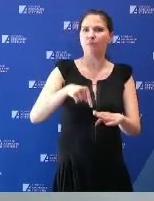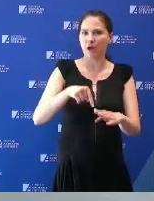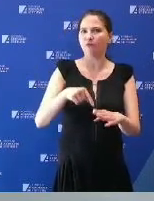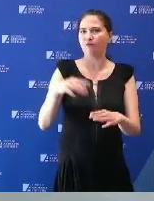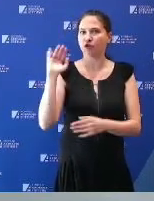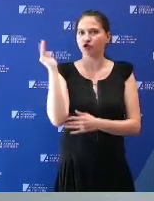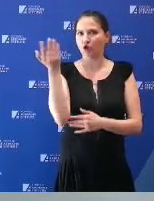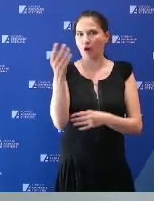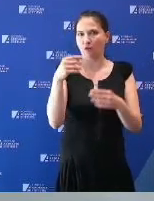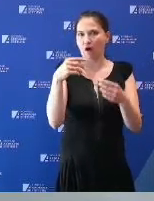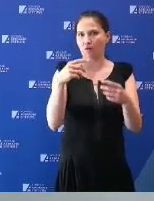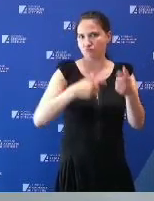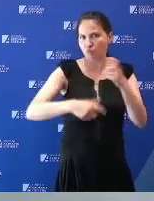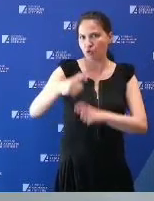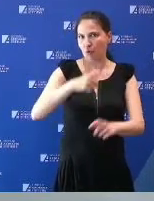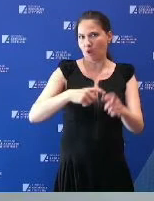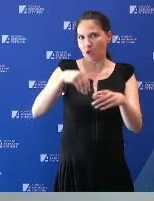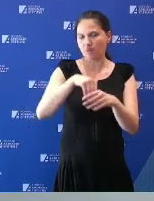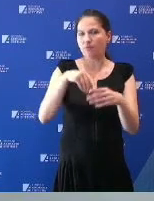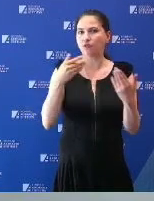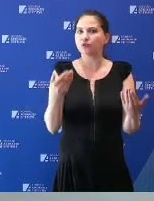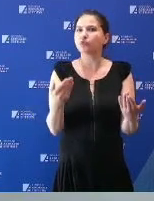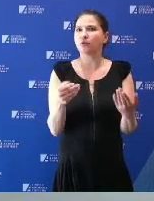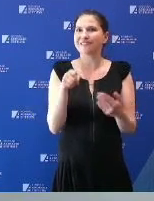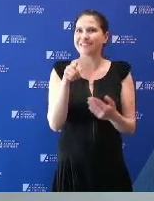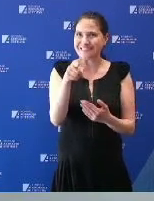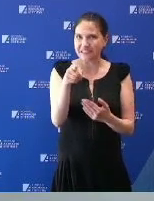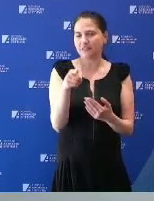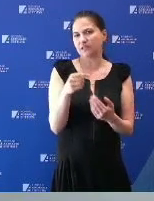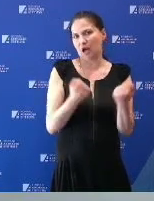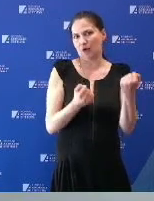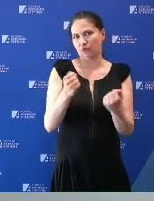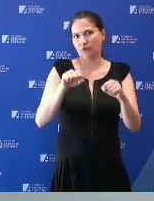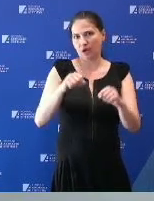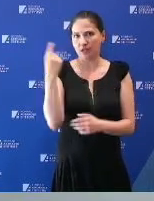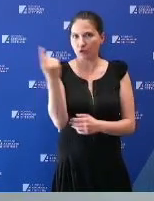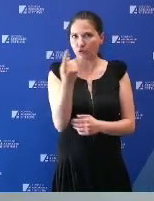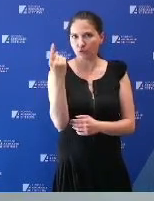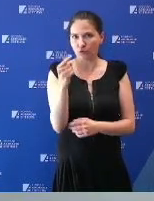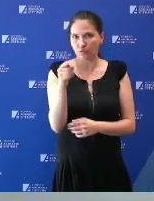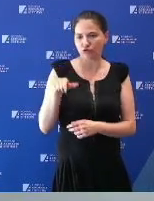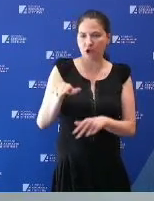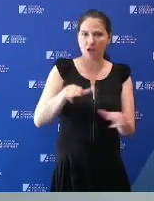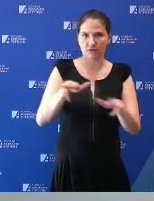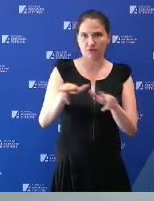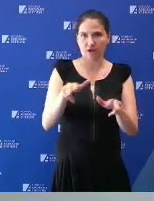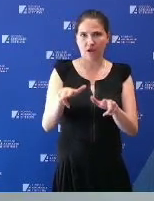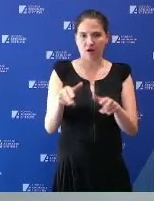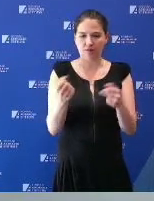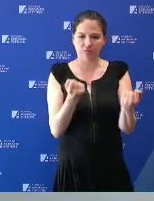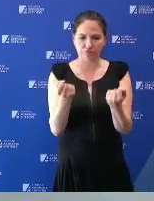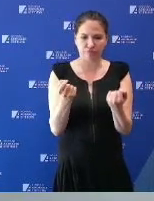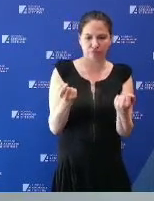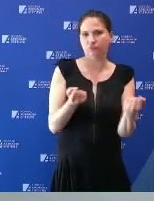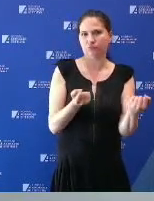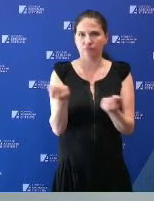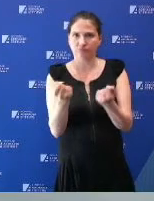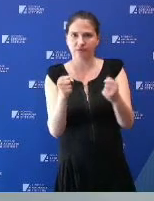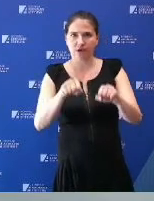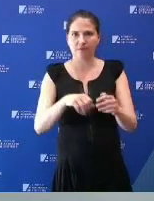braucht, damit so ein Fahrzeug eben autonom im Straßenverkehr navigieren kann. Das